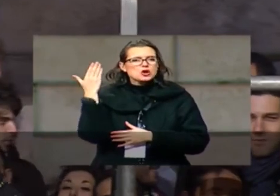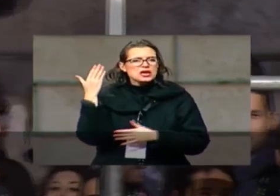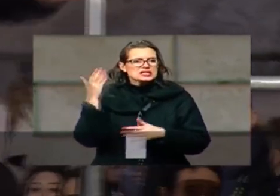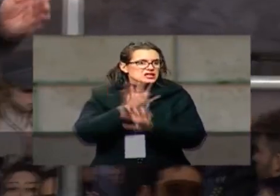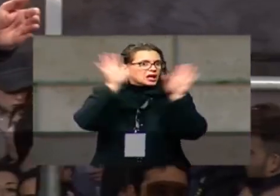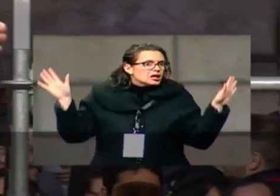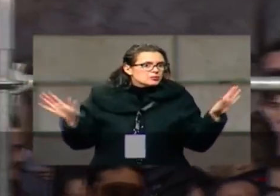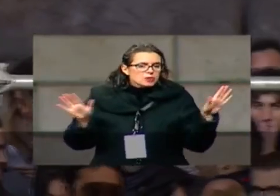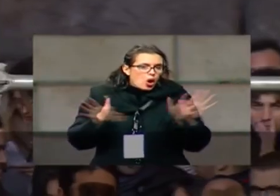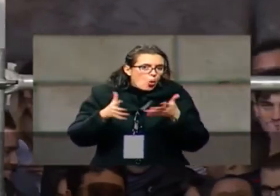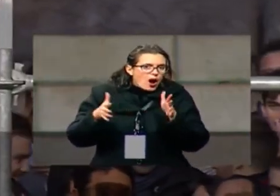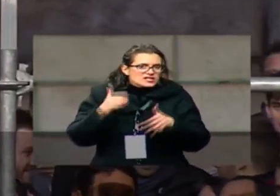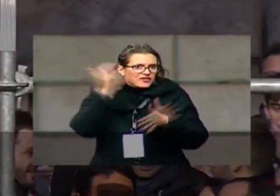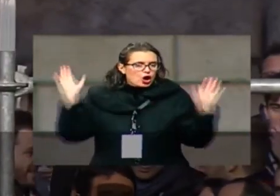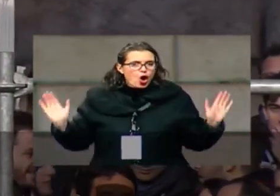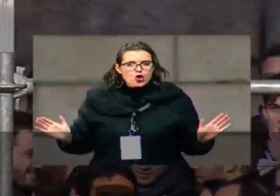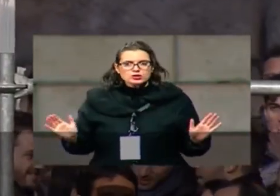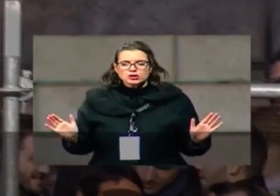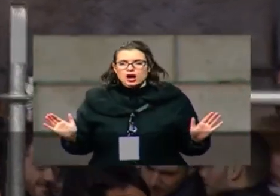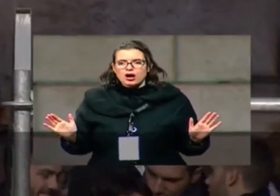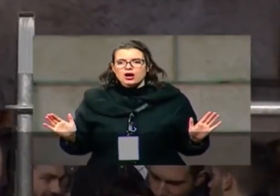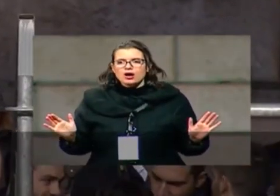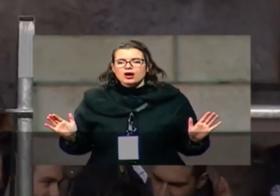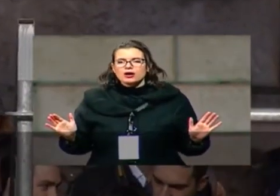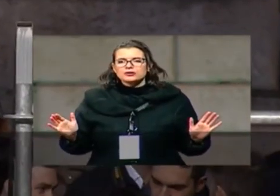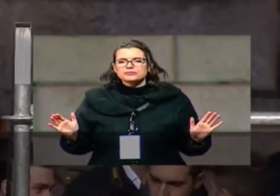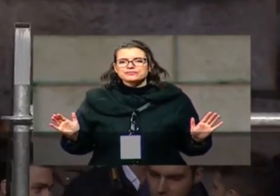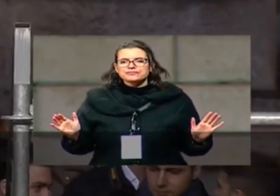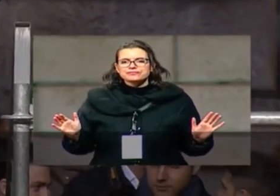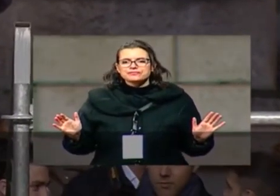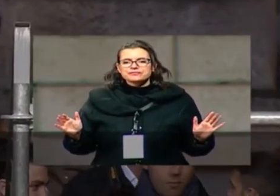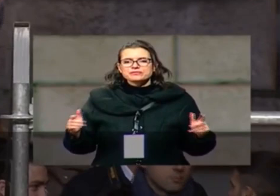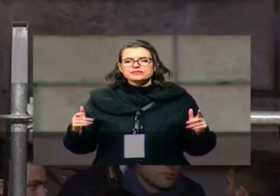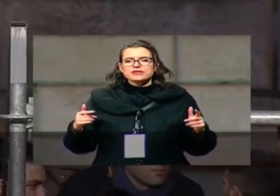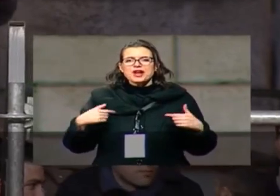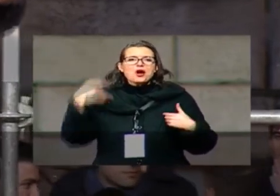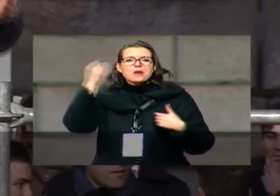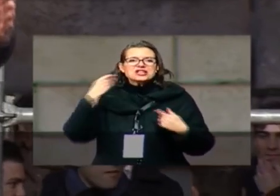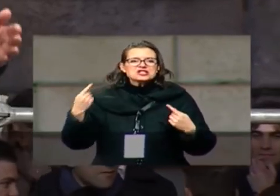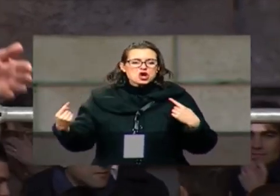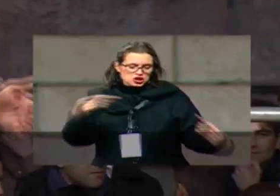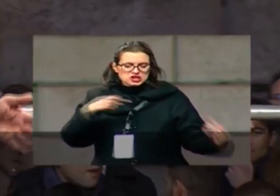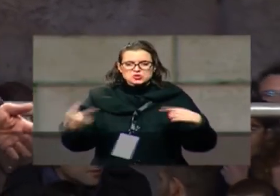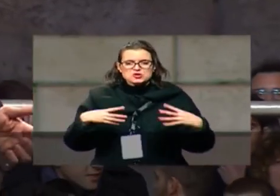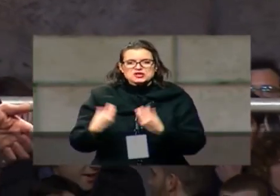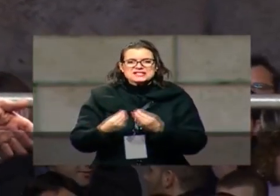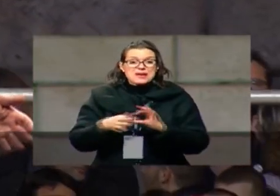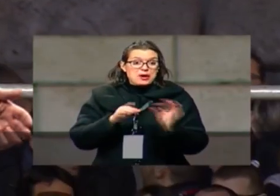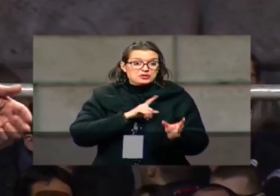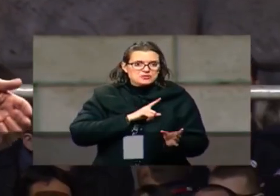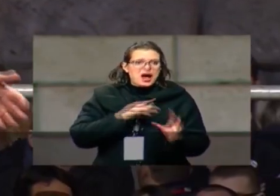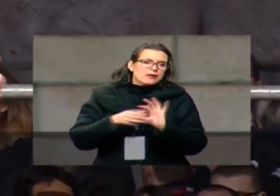Io a volte nelle discussioni magari penso in qualche discussione con gli amici quelli che mi sono